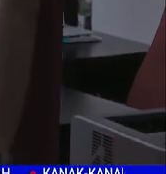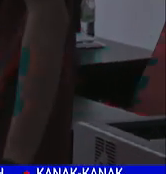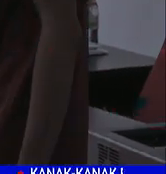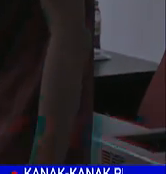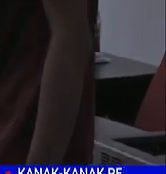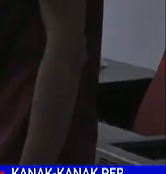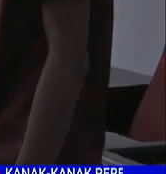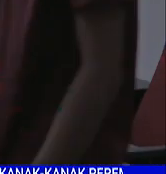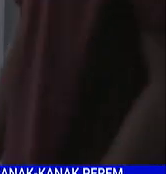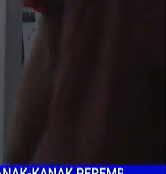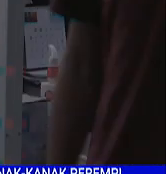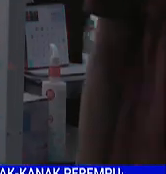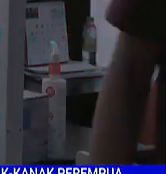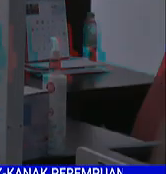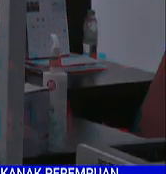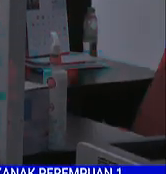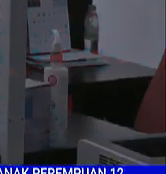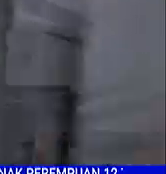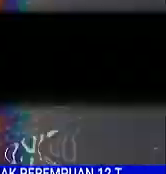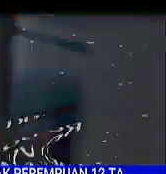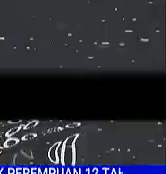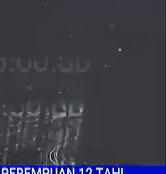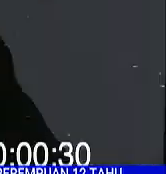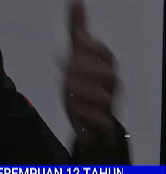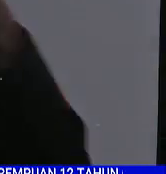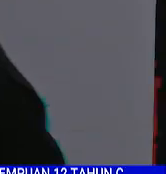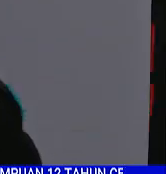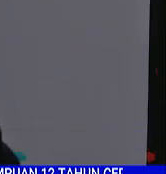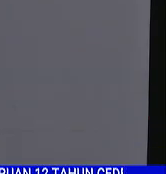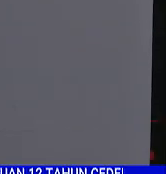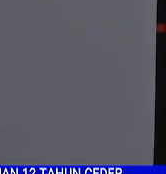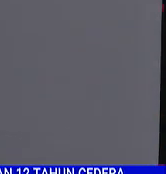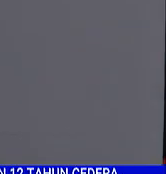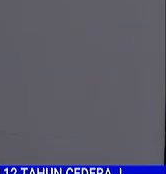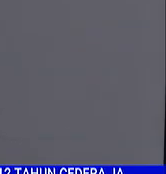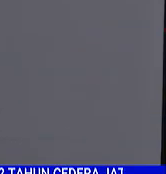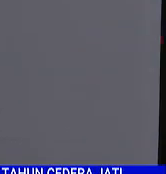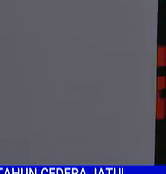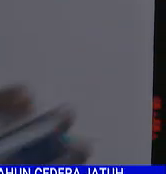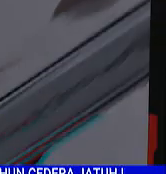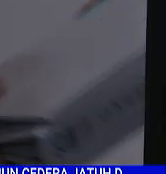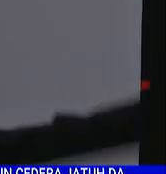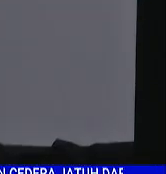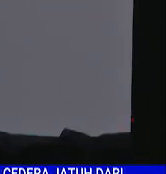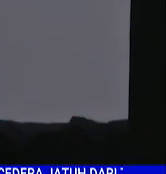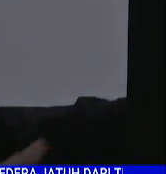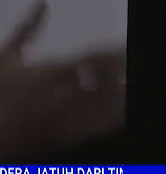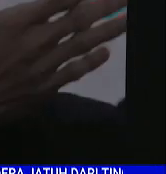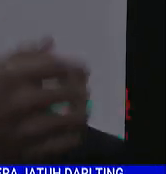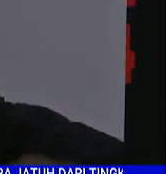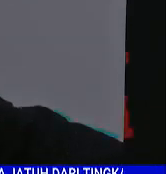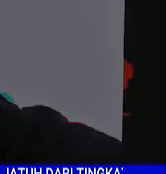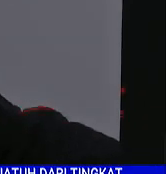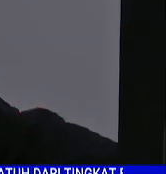anda, kita tidak terkecuali. Apatah lagi dalam keadaan stres yang melampau